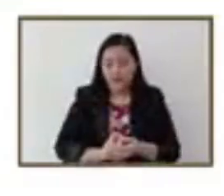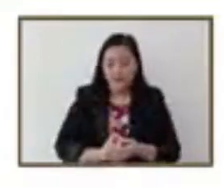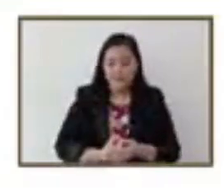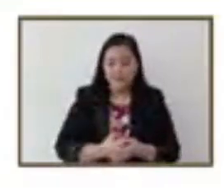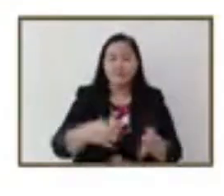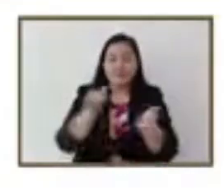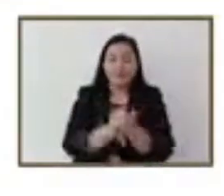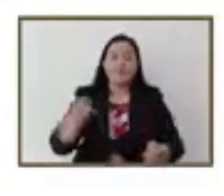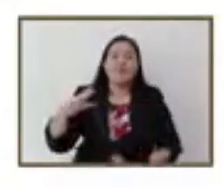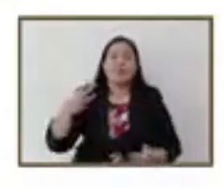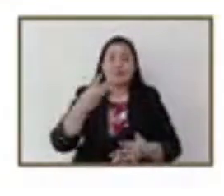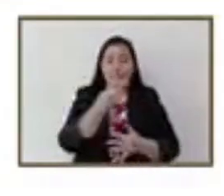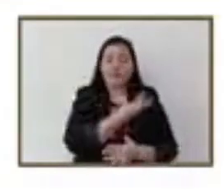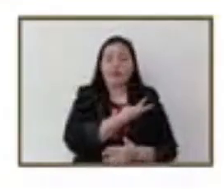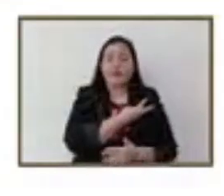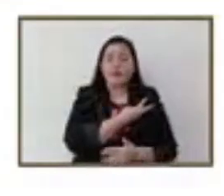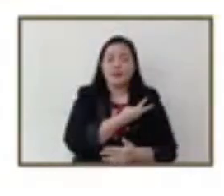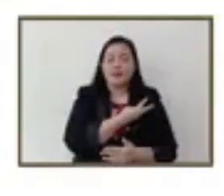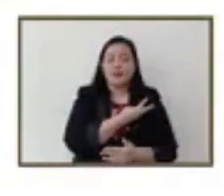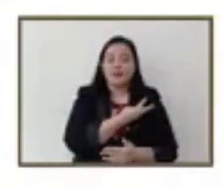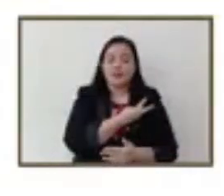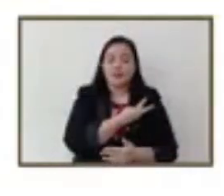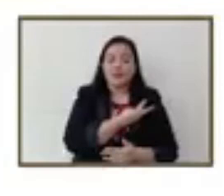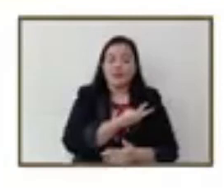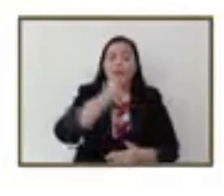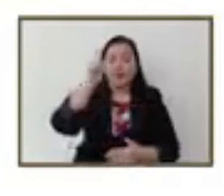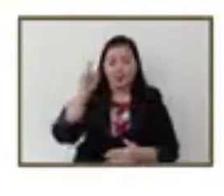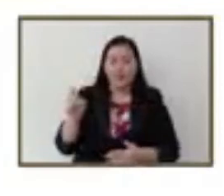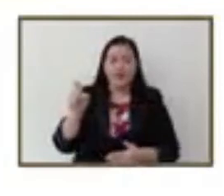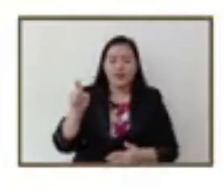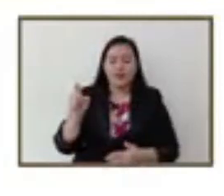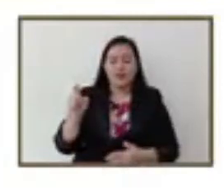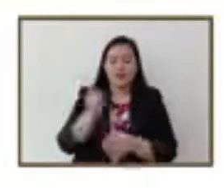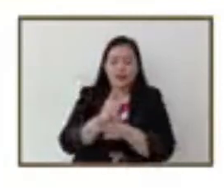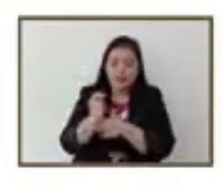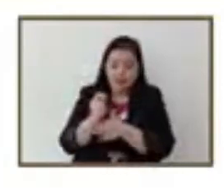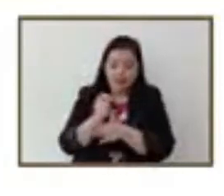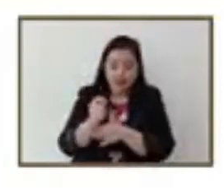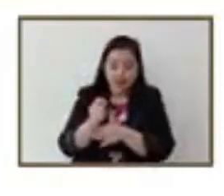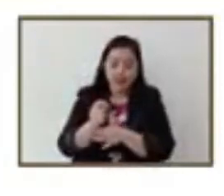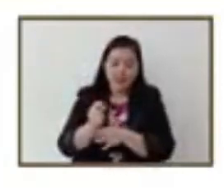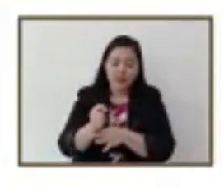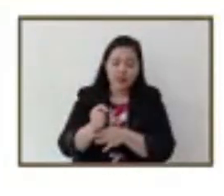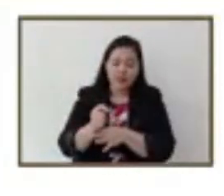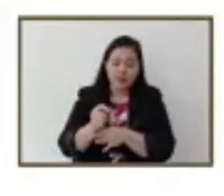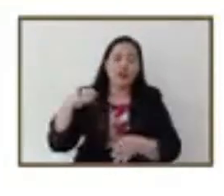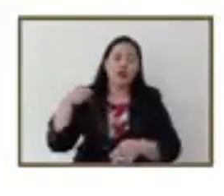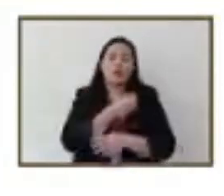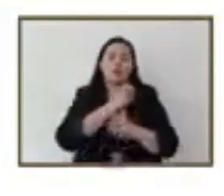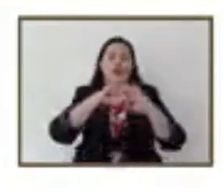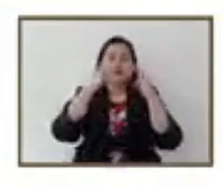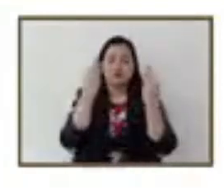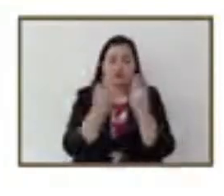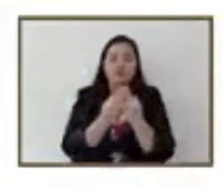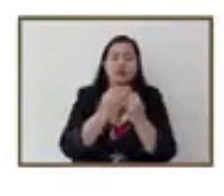na kami po, Panginoon, ay dapat mahubog at sa aming tahanan, sa para sa aming mga anak,